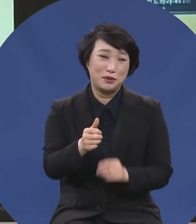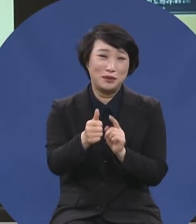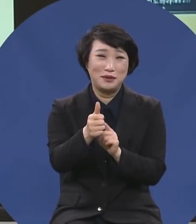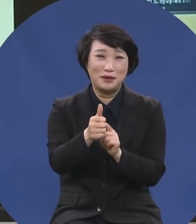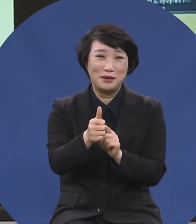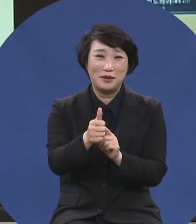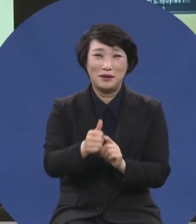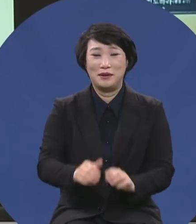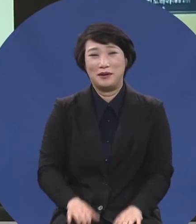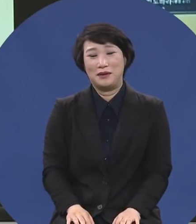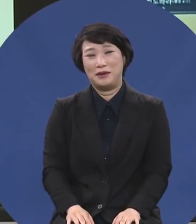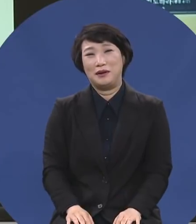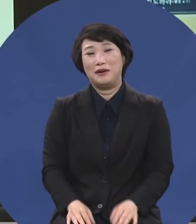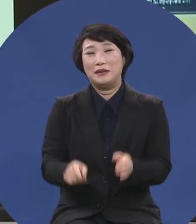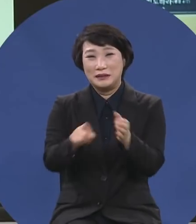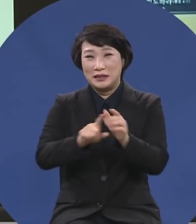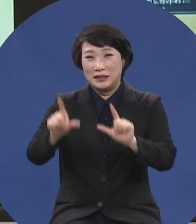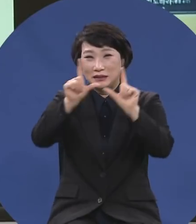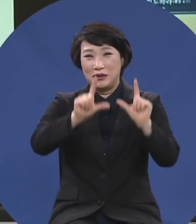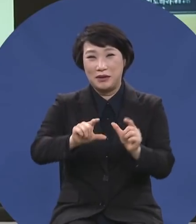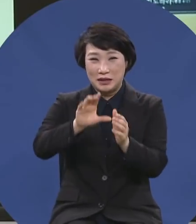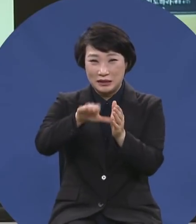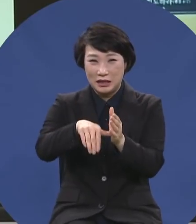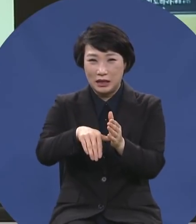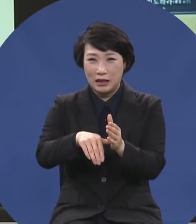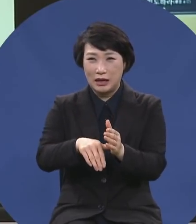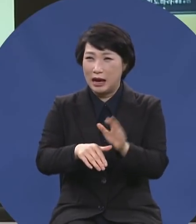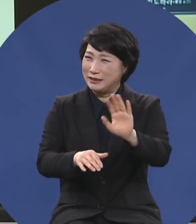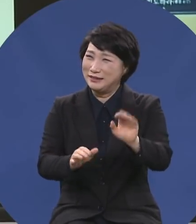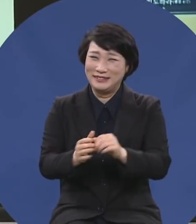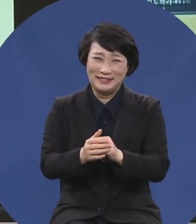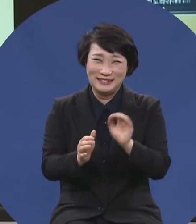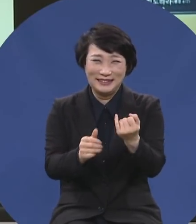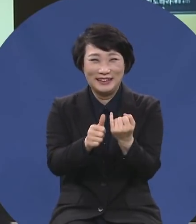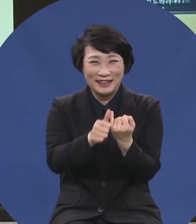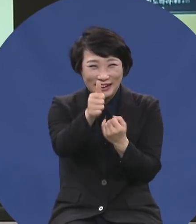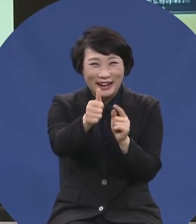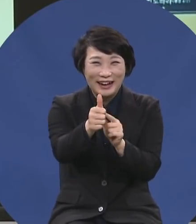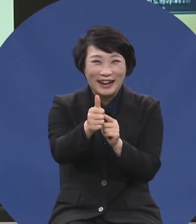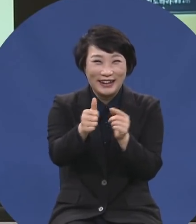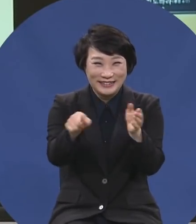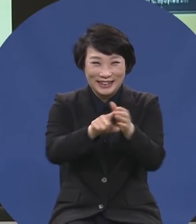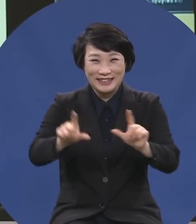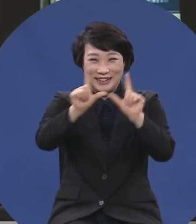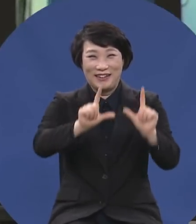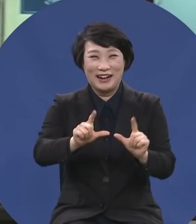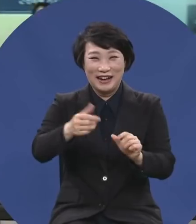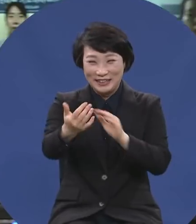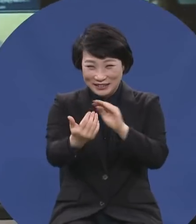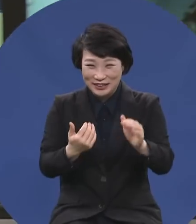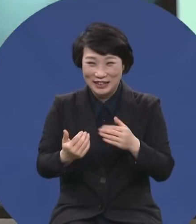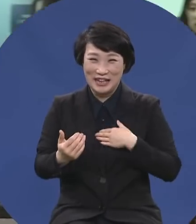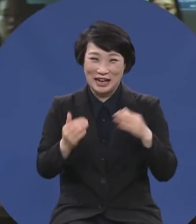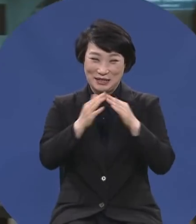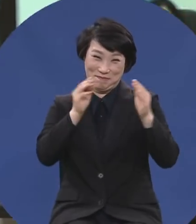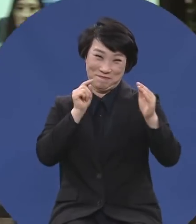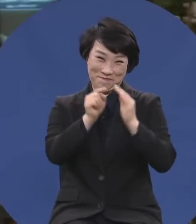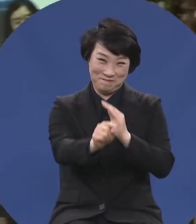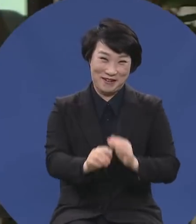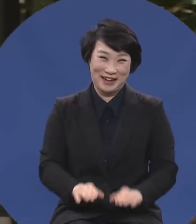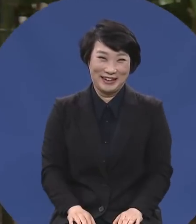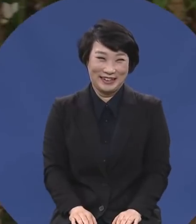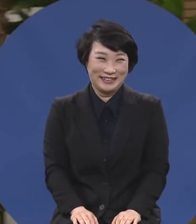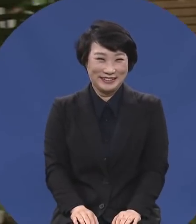그분이 신앙생활할 때, 아니 신앙생활 하기 전에 제가 신방을 갑니다.